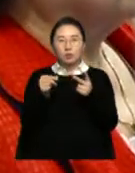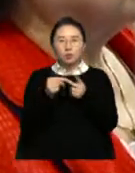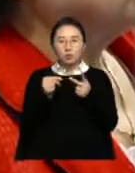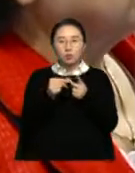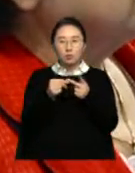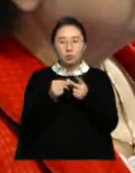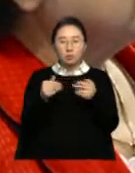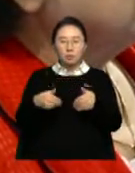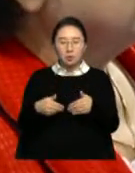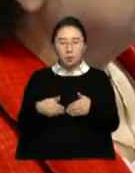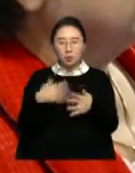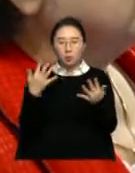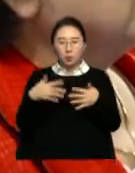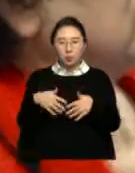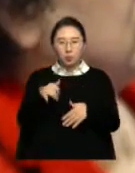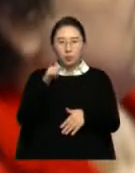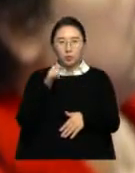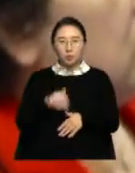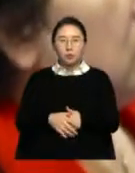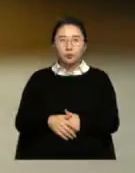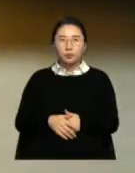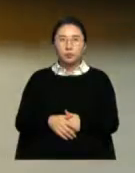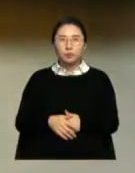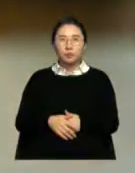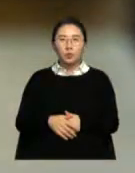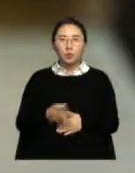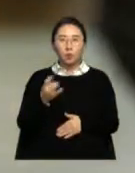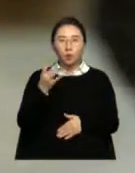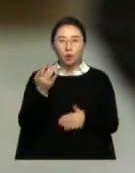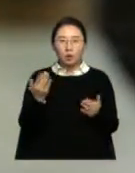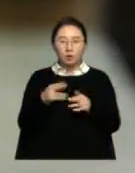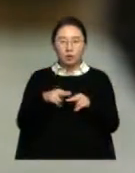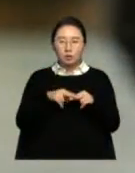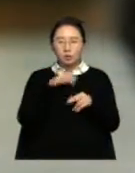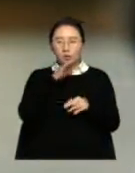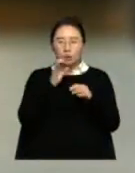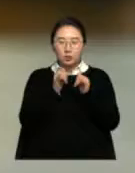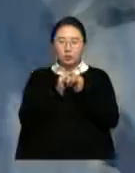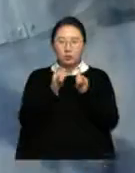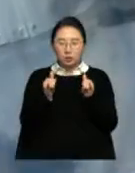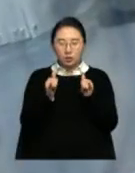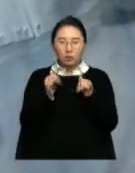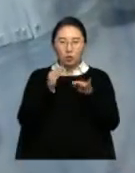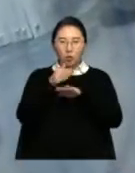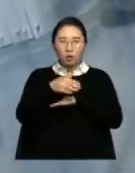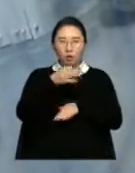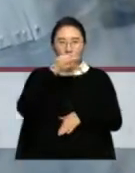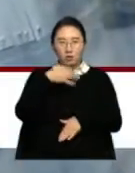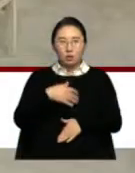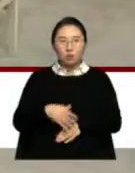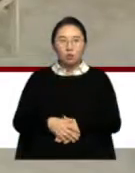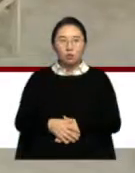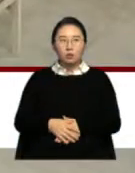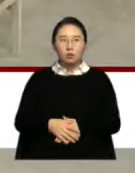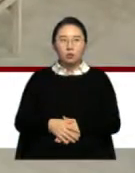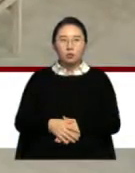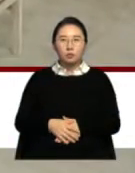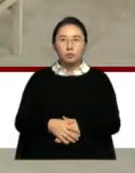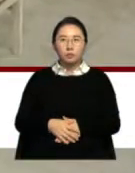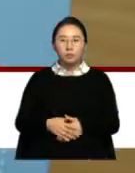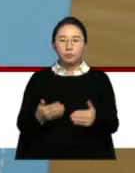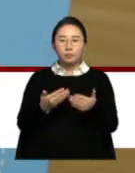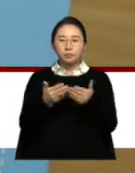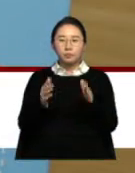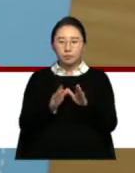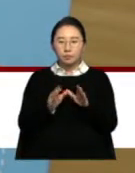위한 필요 조건이 된 지 오래입니다. 하지만 기존의 일자리는 실버 세대가 넘기에는 힘든 벽입니다. 때문에